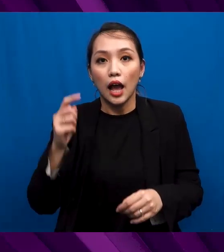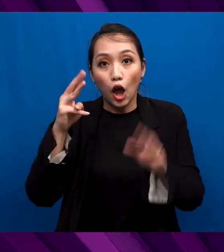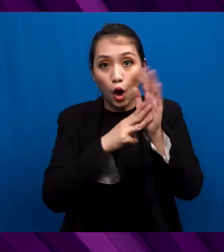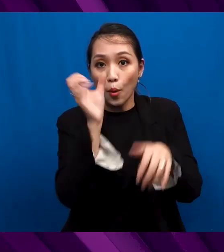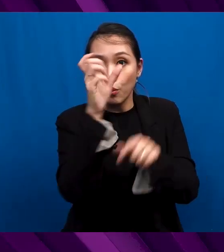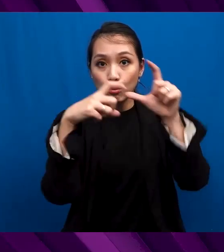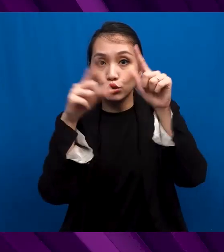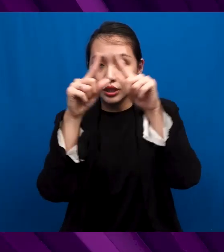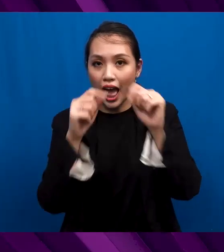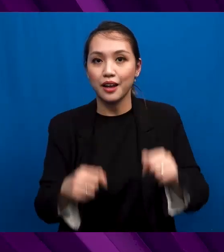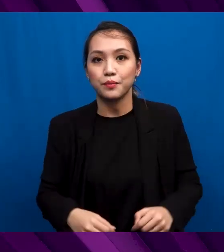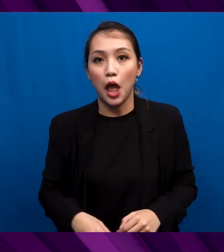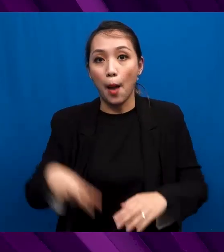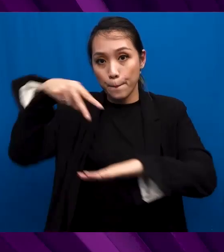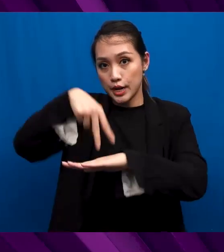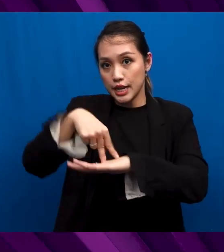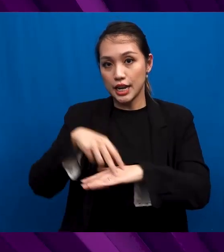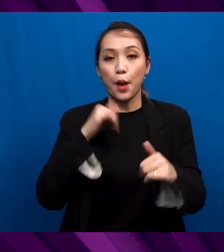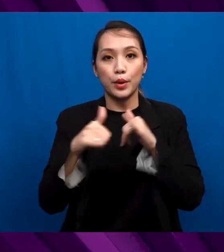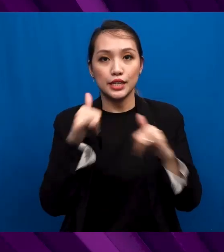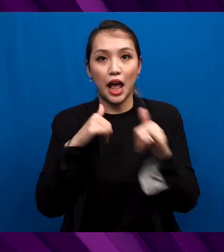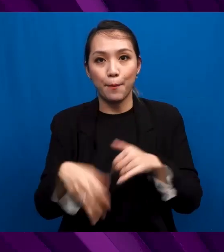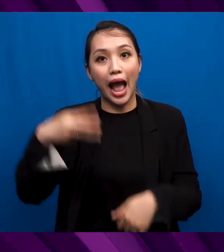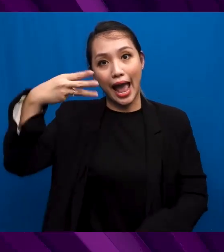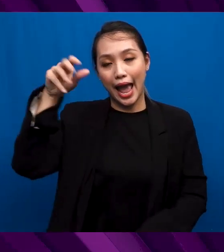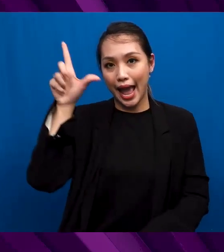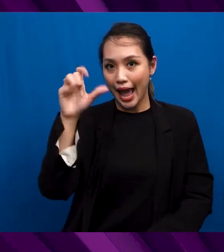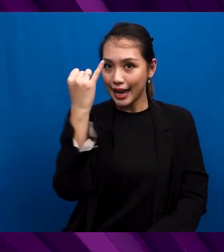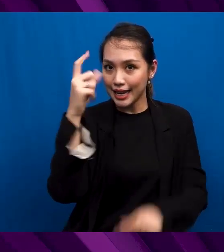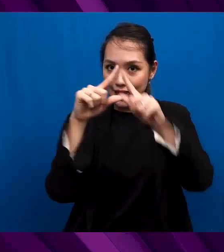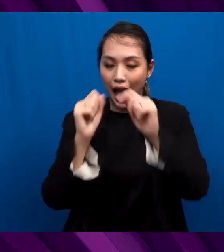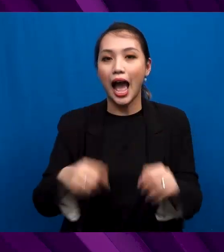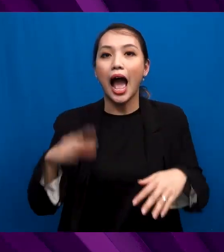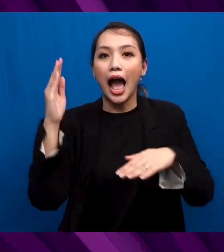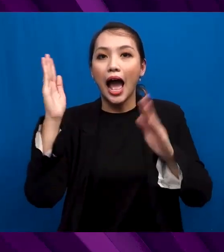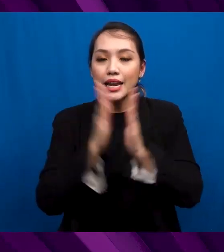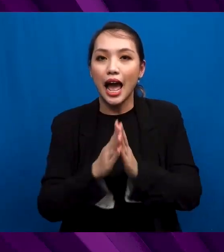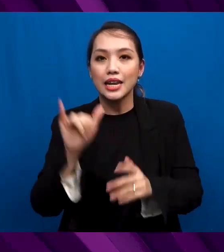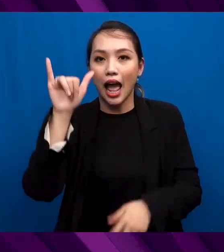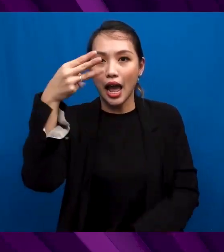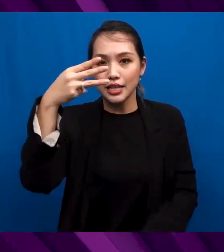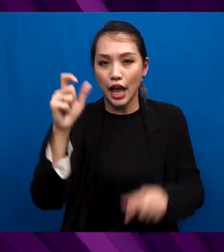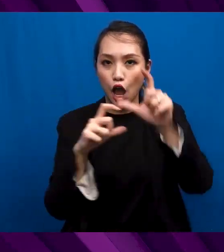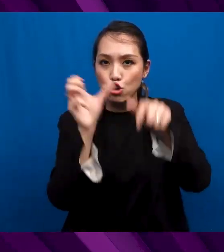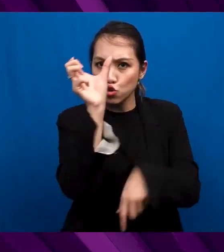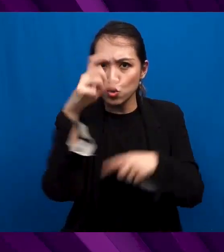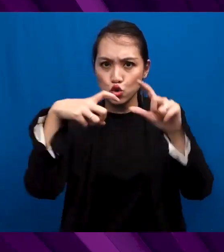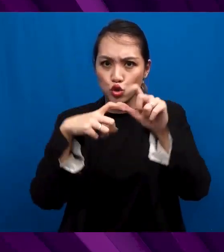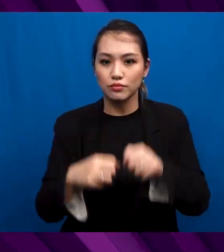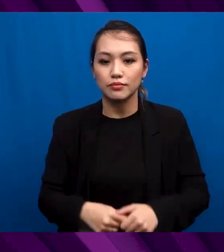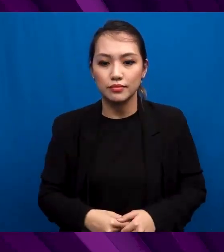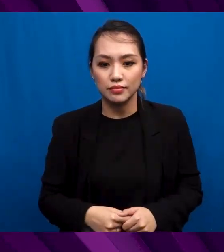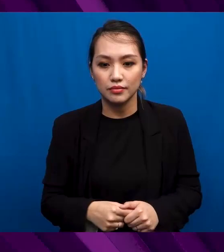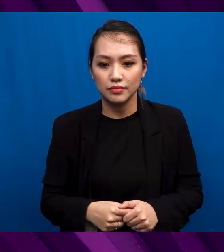sebelahnya adalah Elia, sebelahnya satunya lagi adalah Musa. Lihat itu, Musa dikembalikan untuk berdiri di tanah Kanaan. Akhirnya